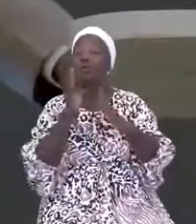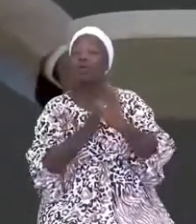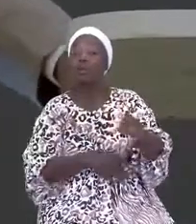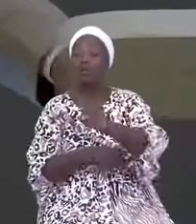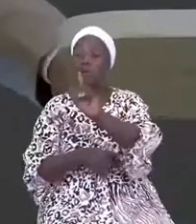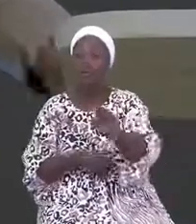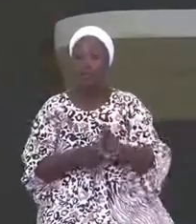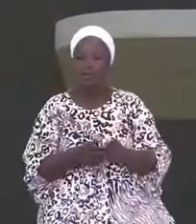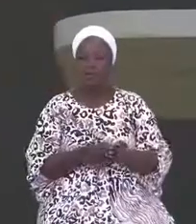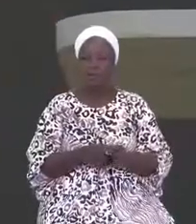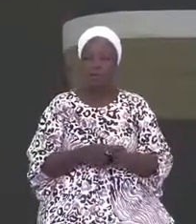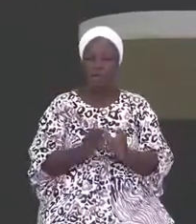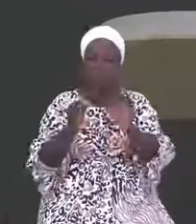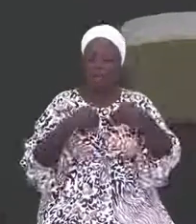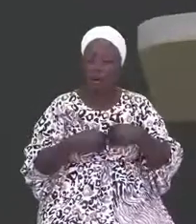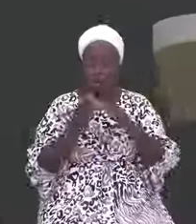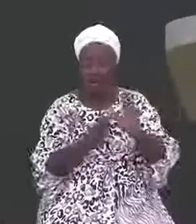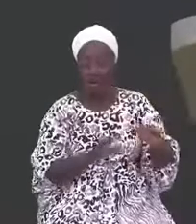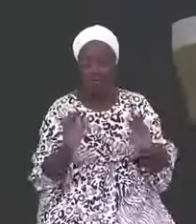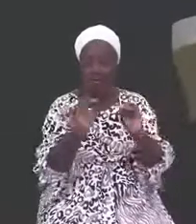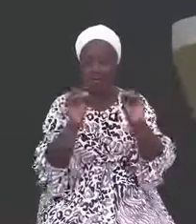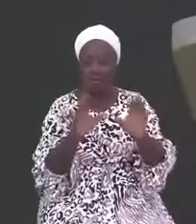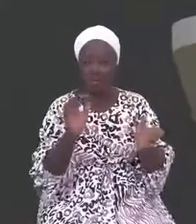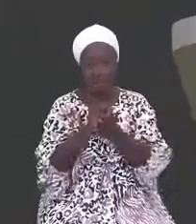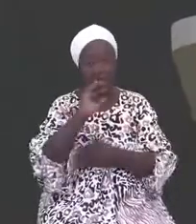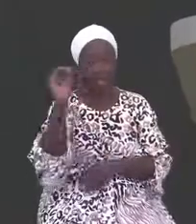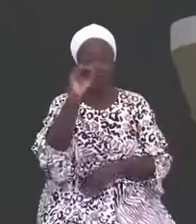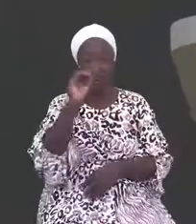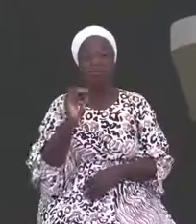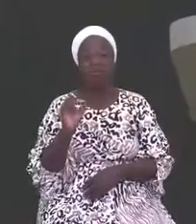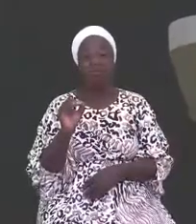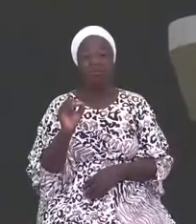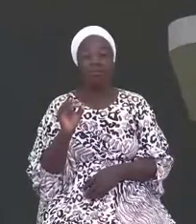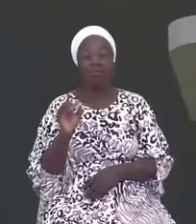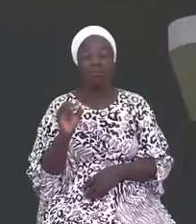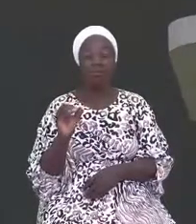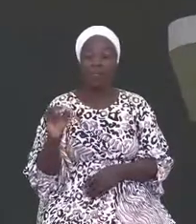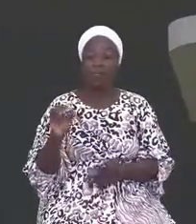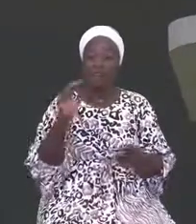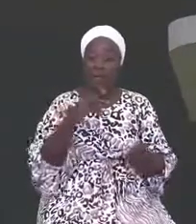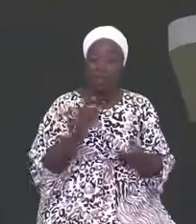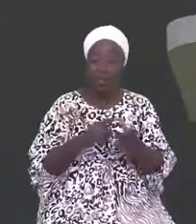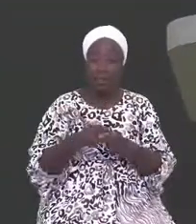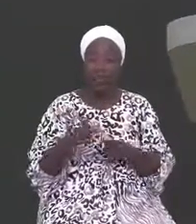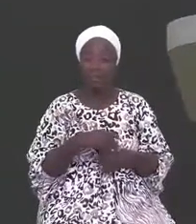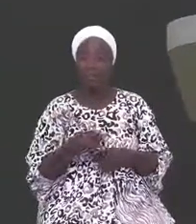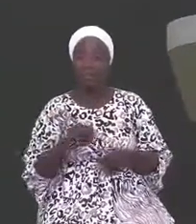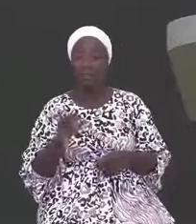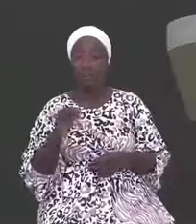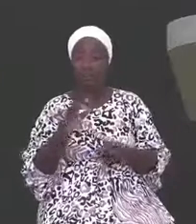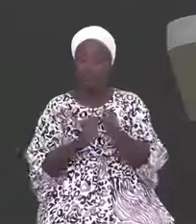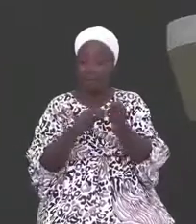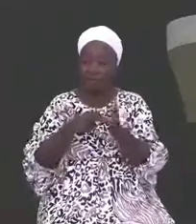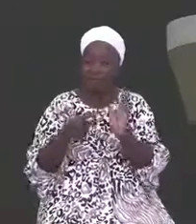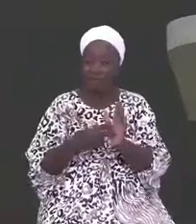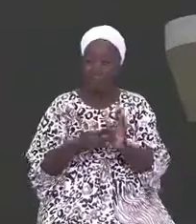Si tu n'as rien quitté, c'est zéro. Dieu va te donner 100 de ce que tu as quitté. 0 fois